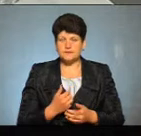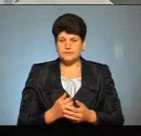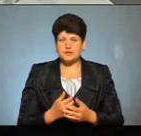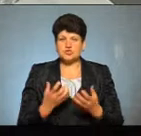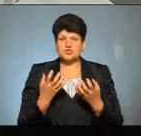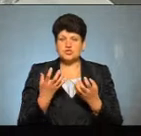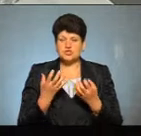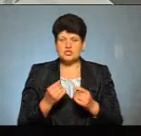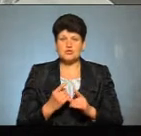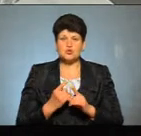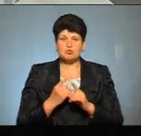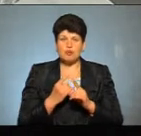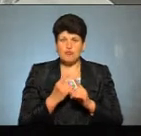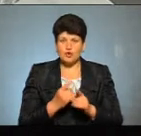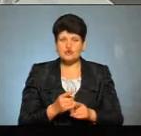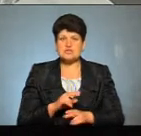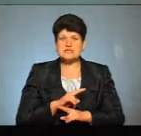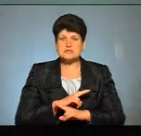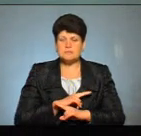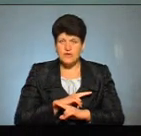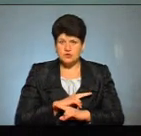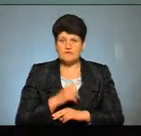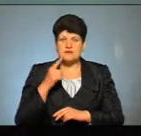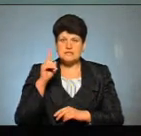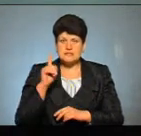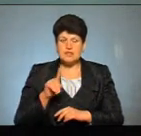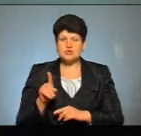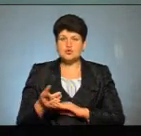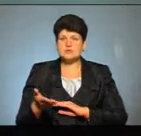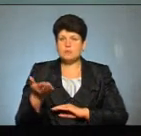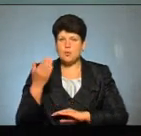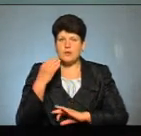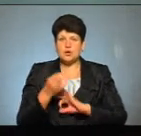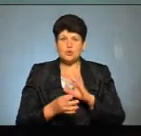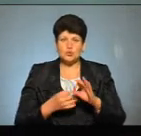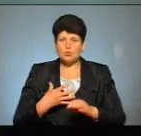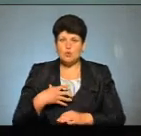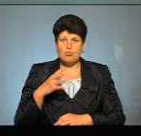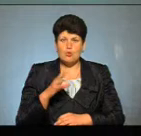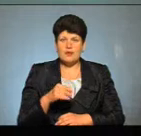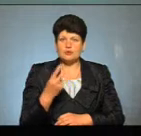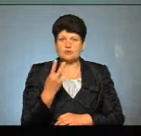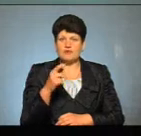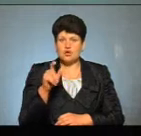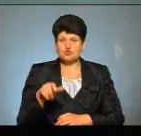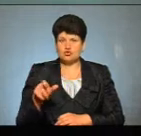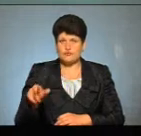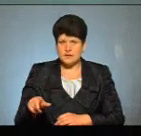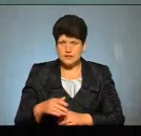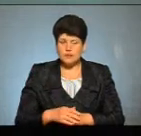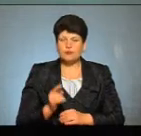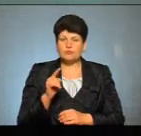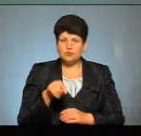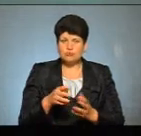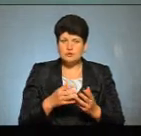ще супроводжується і смертністю. Ви знаєте, що за попередню добу померло 2 чоловіки, в тому